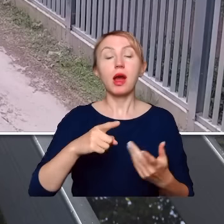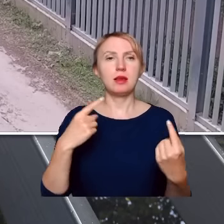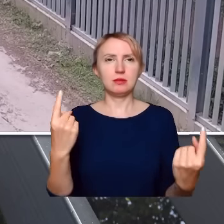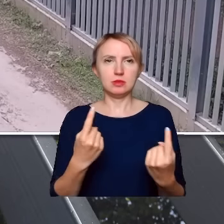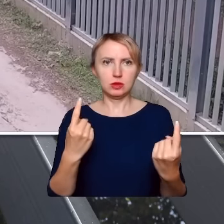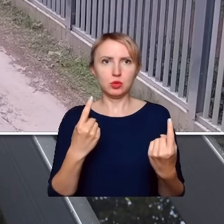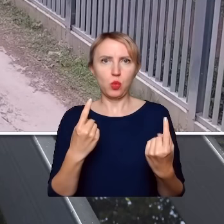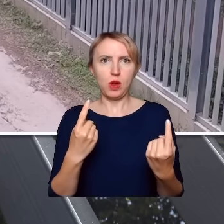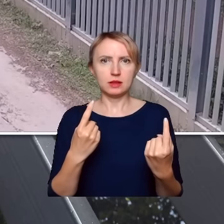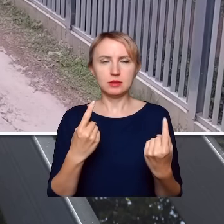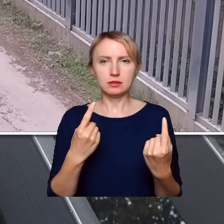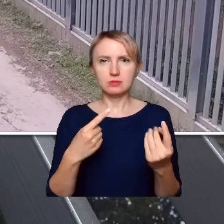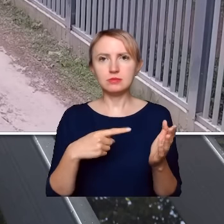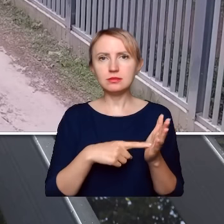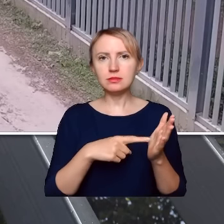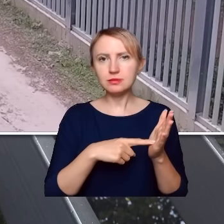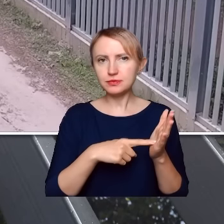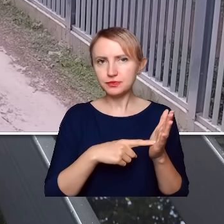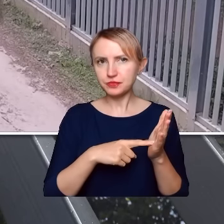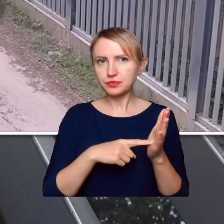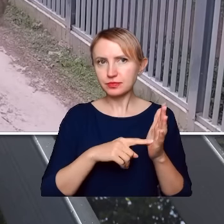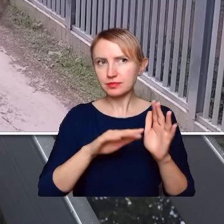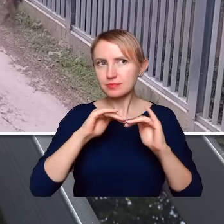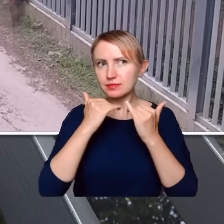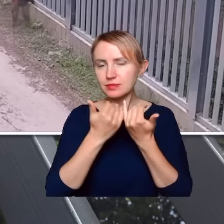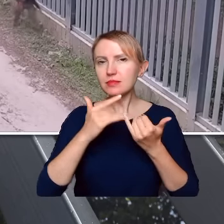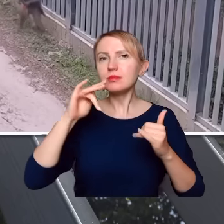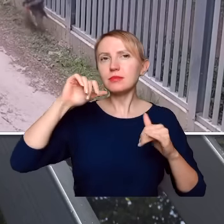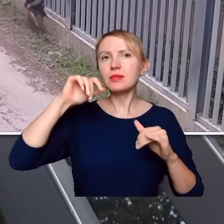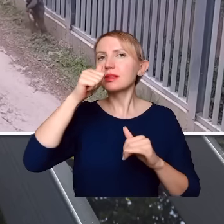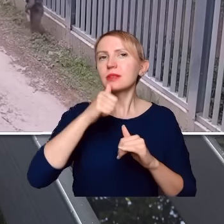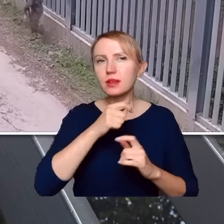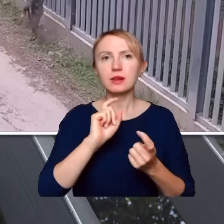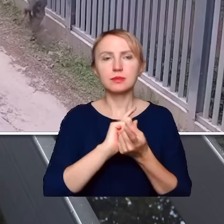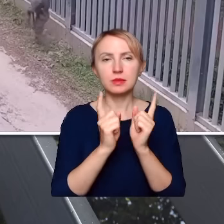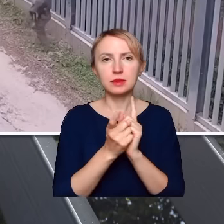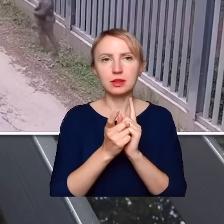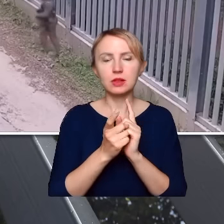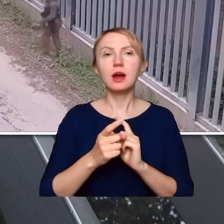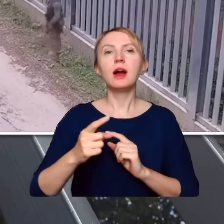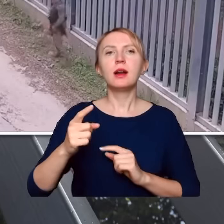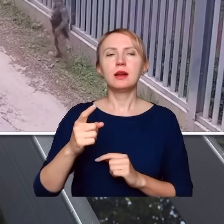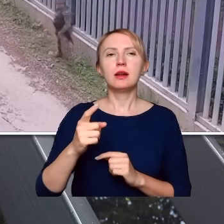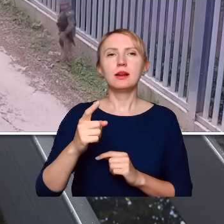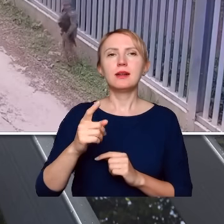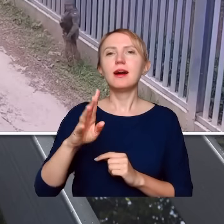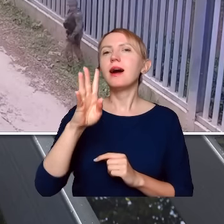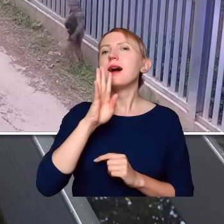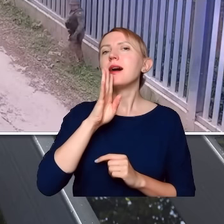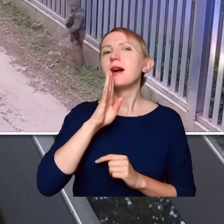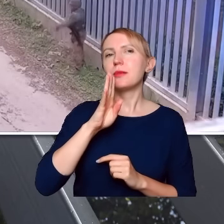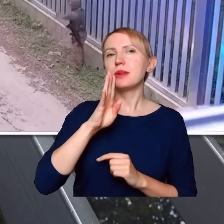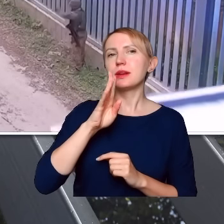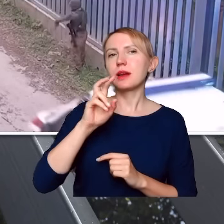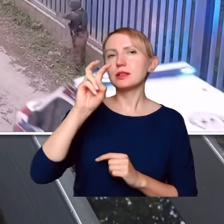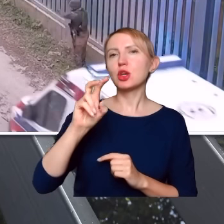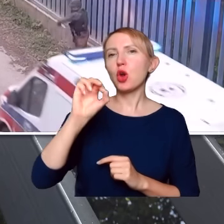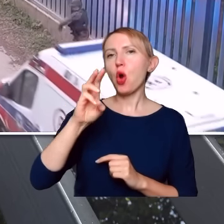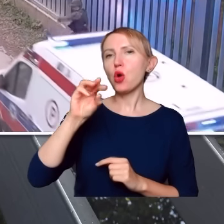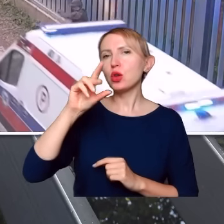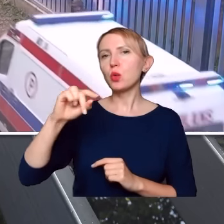a bez wyciągania tego na forum. Natomiast gwiazda amerykańskiego Hollywoodu, Jane Fonda, pojechała